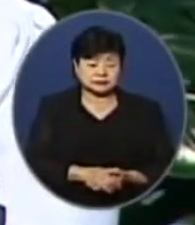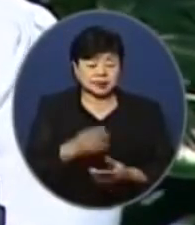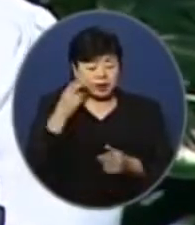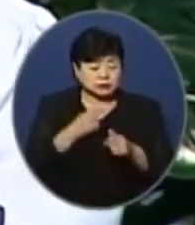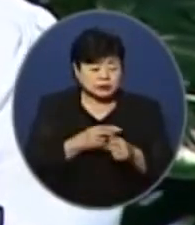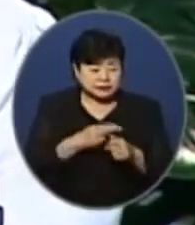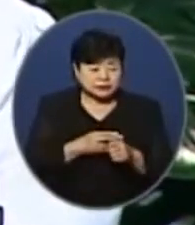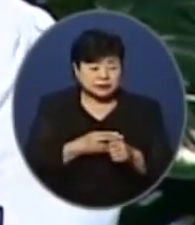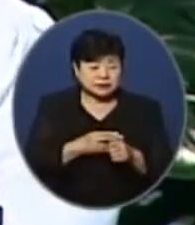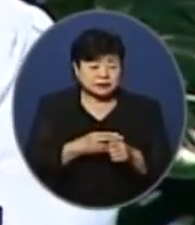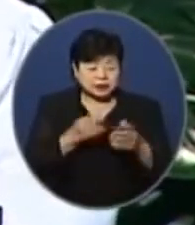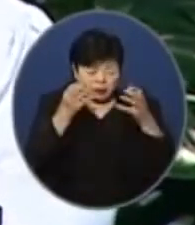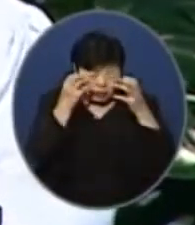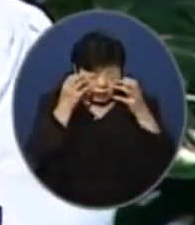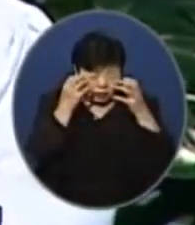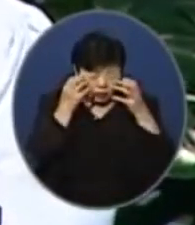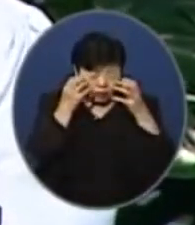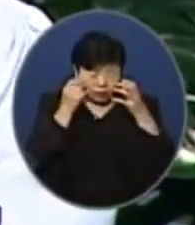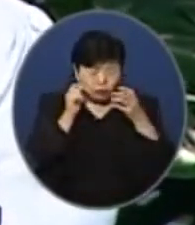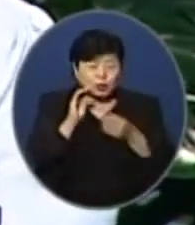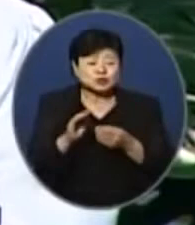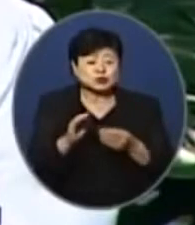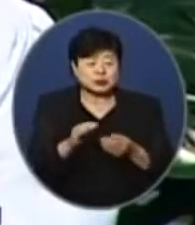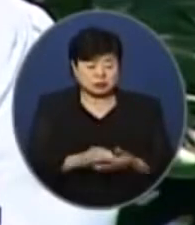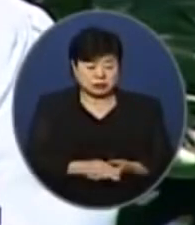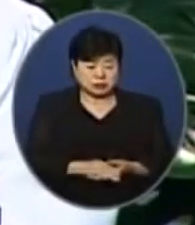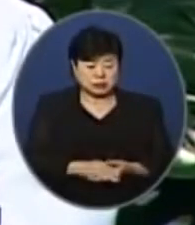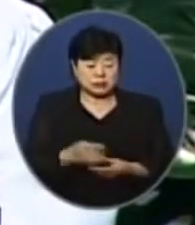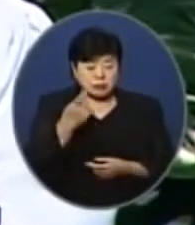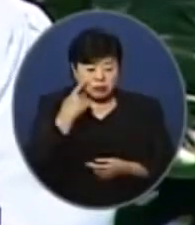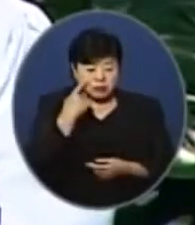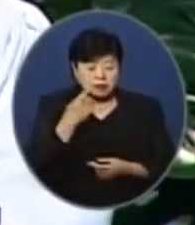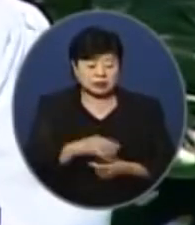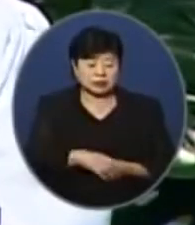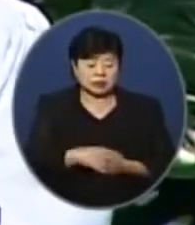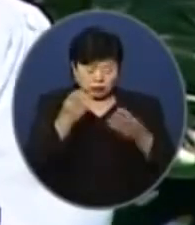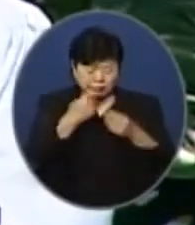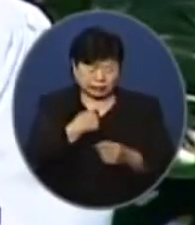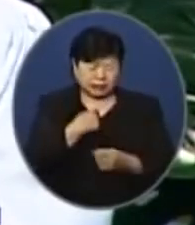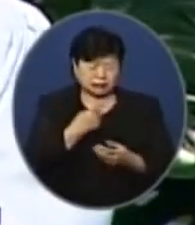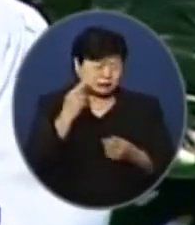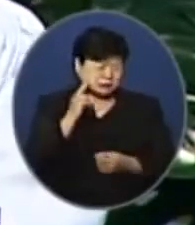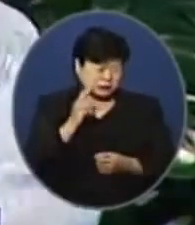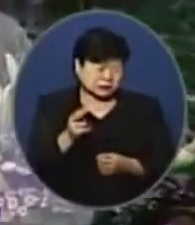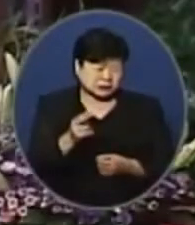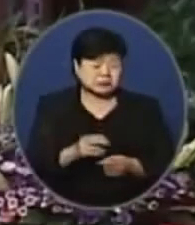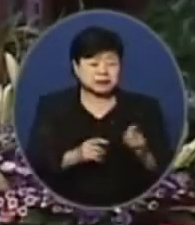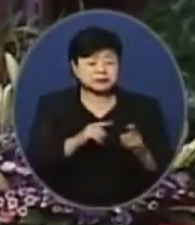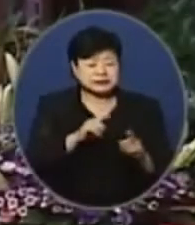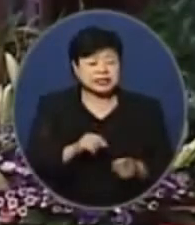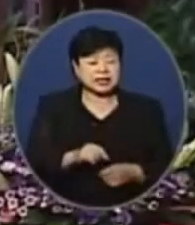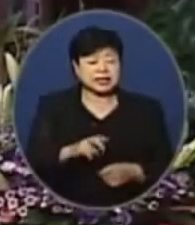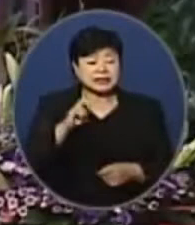사도 바울이 당한 고난을 고린도후서를 살펴보면 얼마나 말할 수 없는 고난을 당했는지 11장 23절로